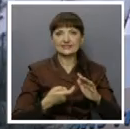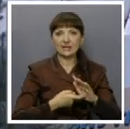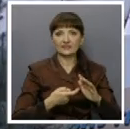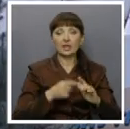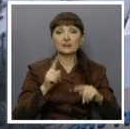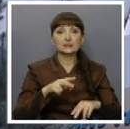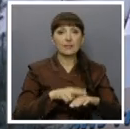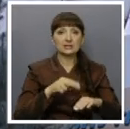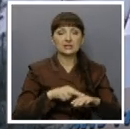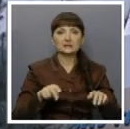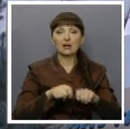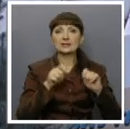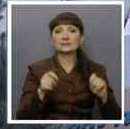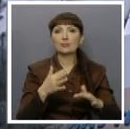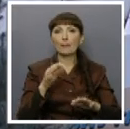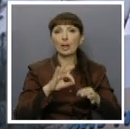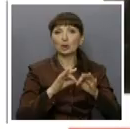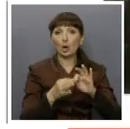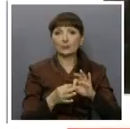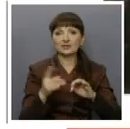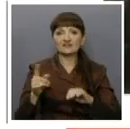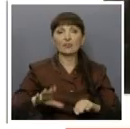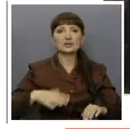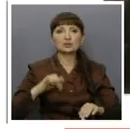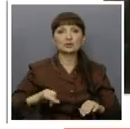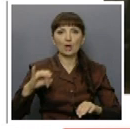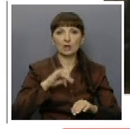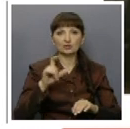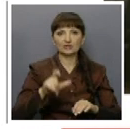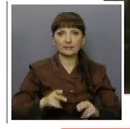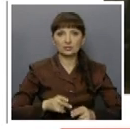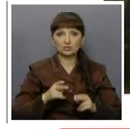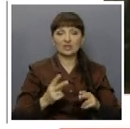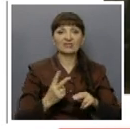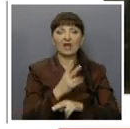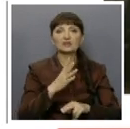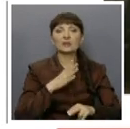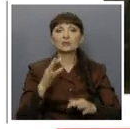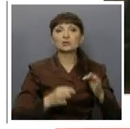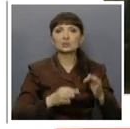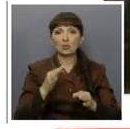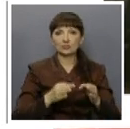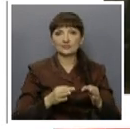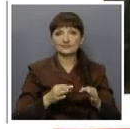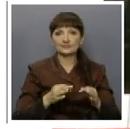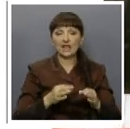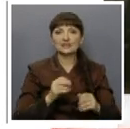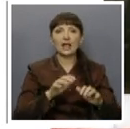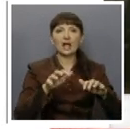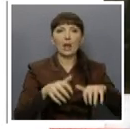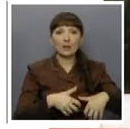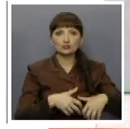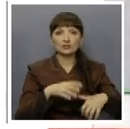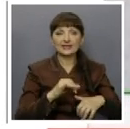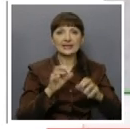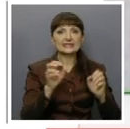Также полицейские раскрыли некоторые подробности криминального прошлого задержанного. Дважды он был привлечен к уголовной ответственности за грабеж, а также